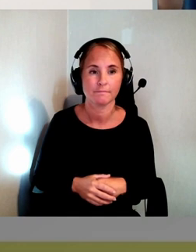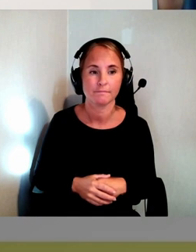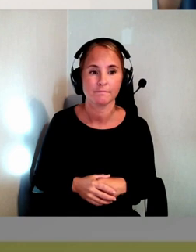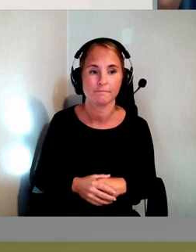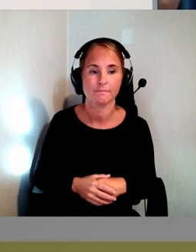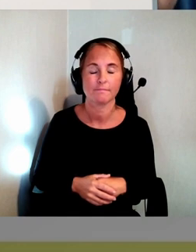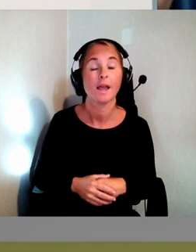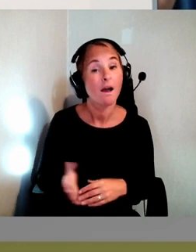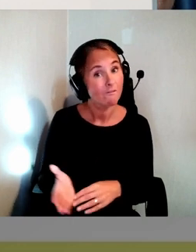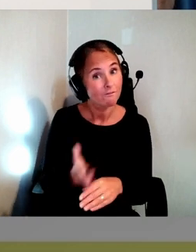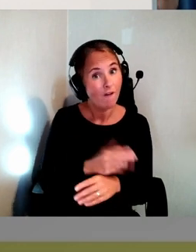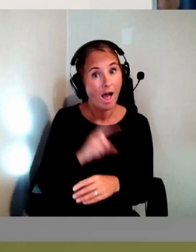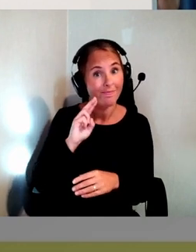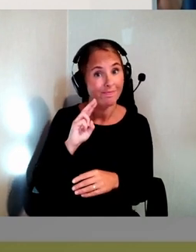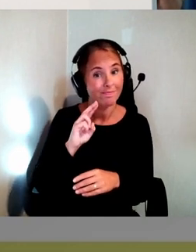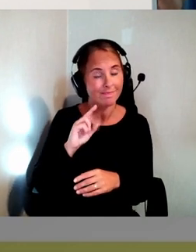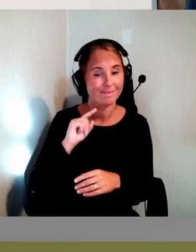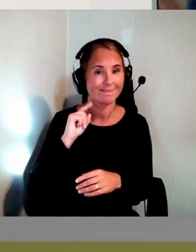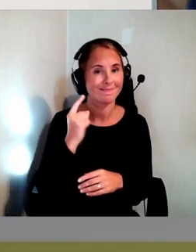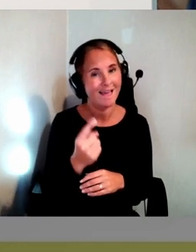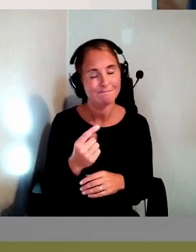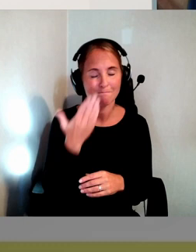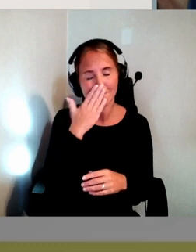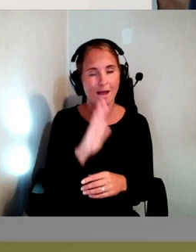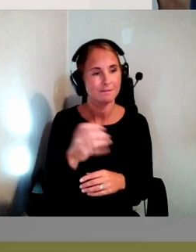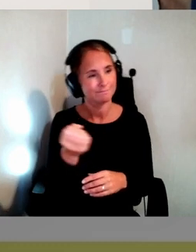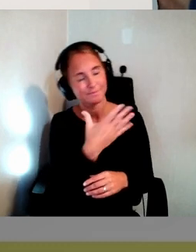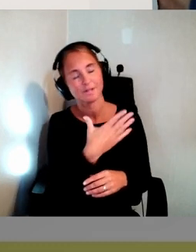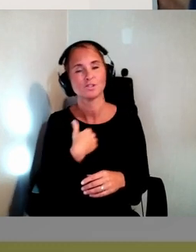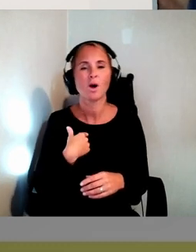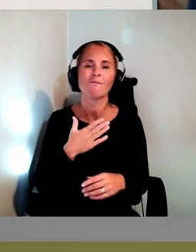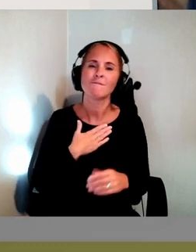vi tar nästa bild så skulle jag vilja be er fundera lite på